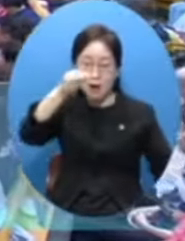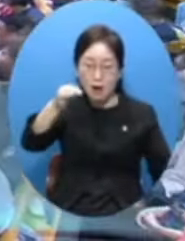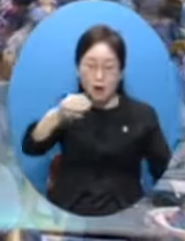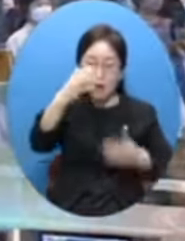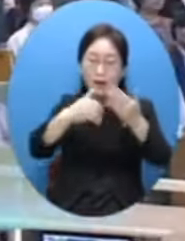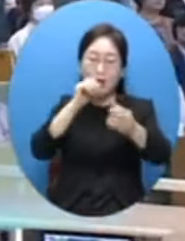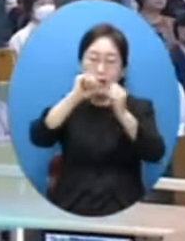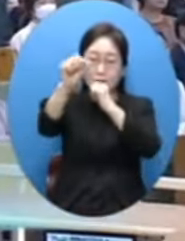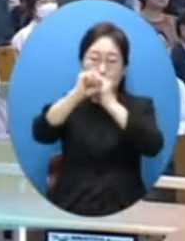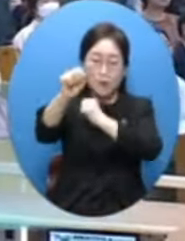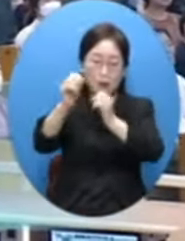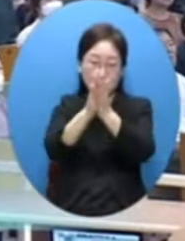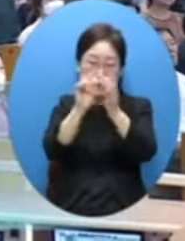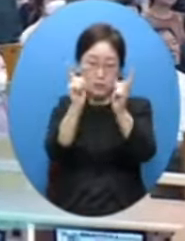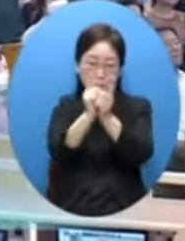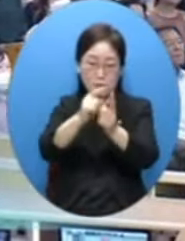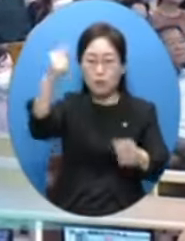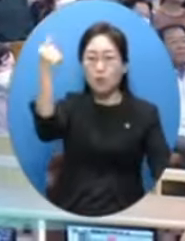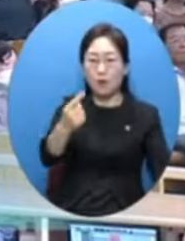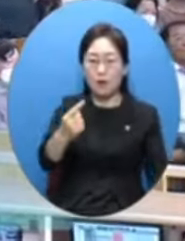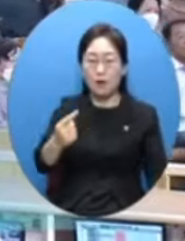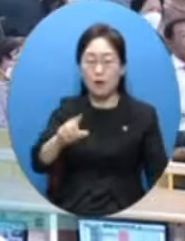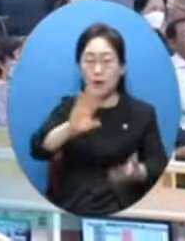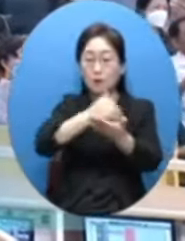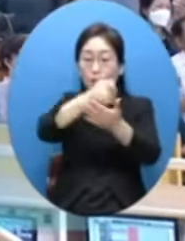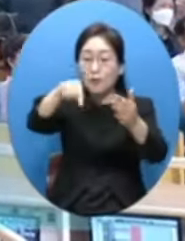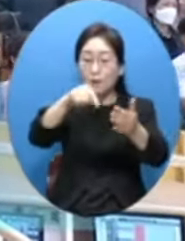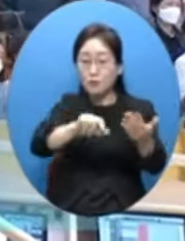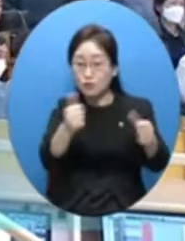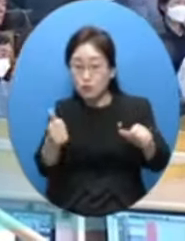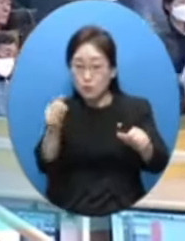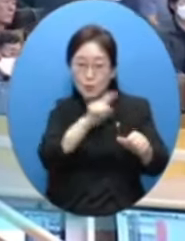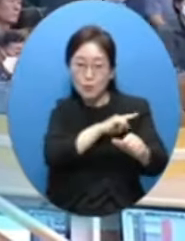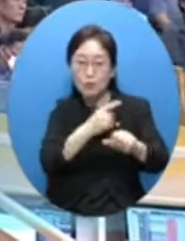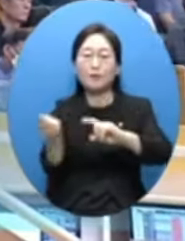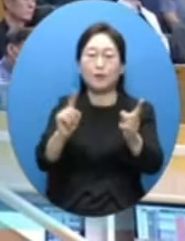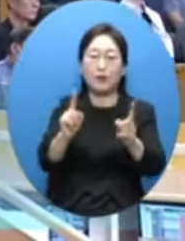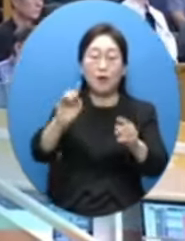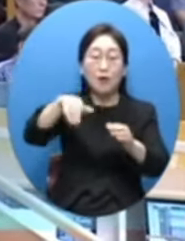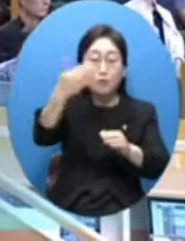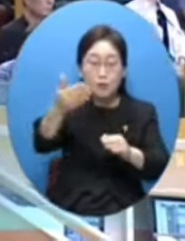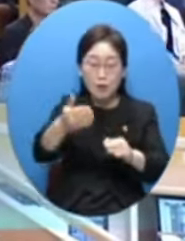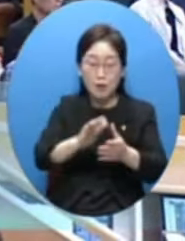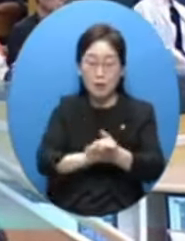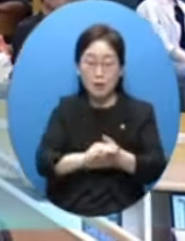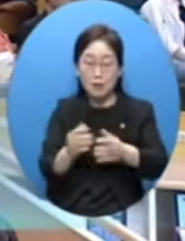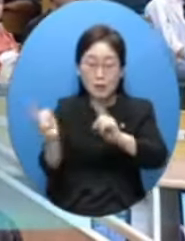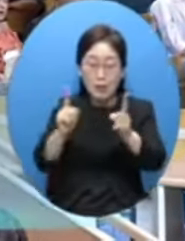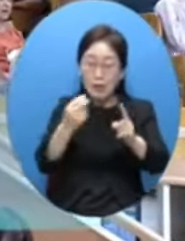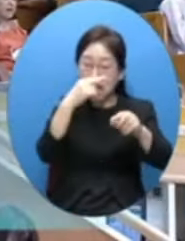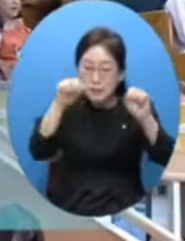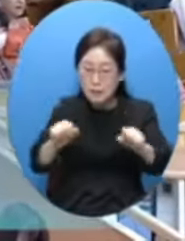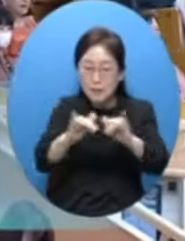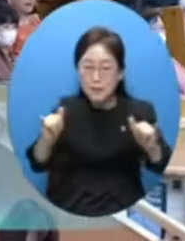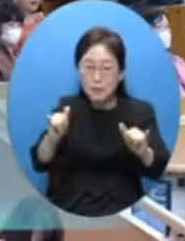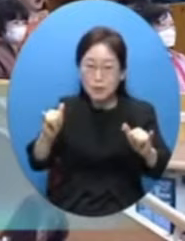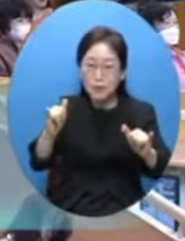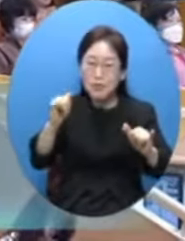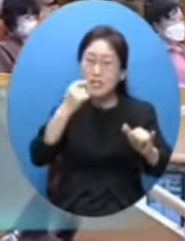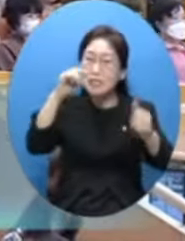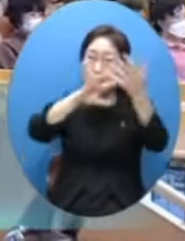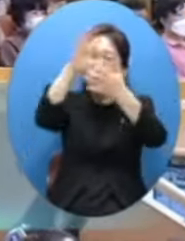소리로 친히 하늘로부터 강림하시리니 그리스도 안에서 죽은 자들이 먼저 일어나고 그 후에 우리 살아남은 자들도 그들과 함께 구름 속으로